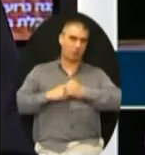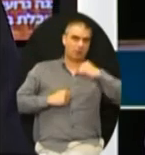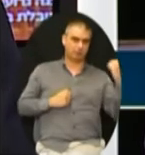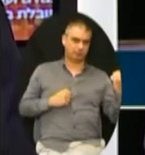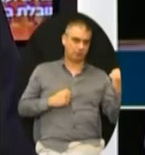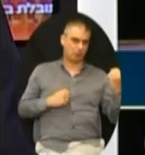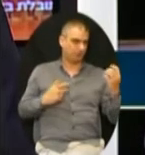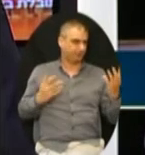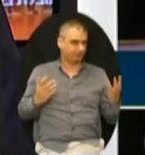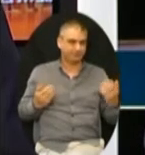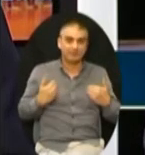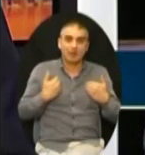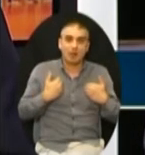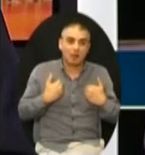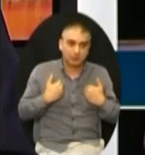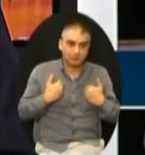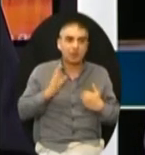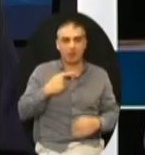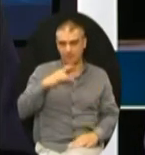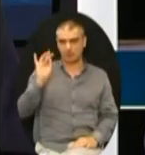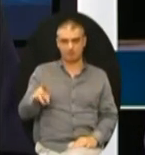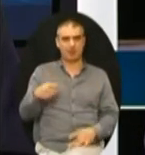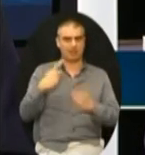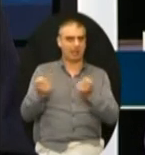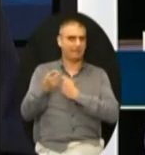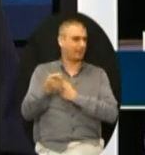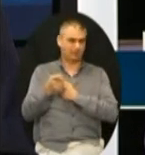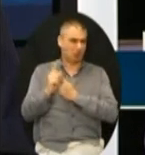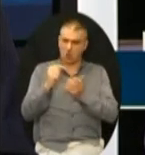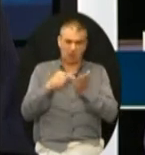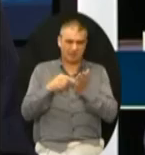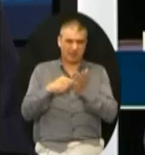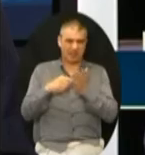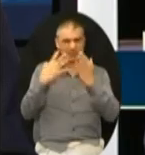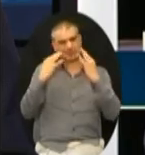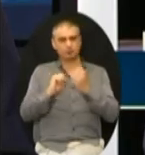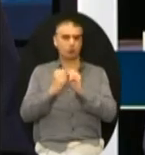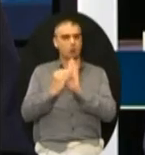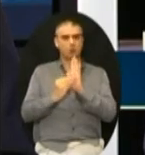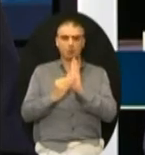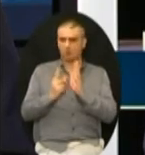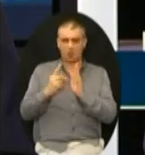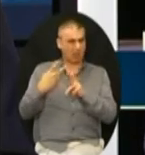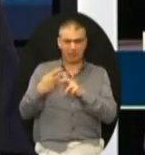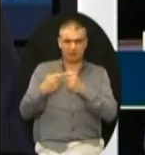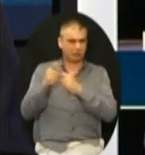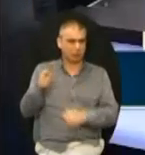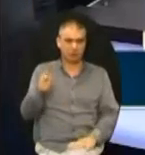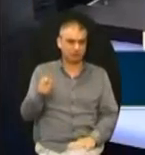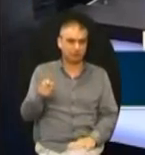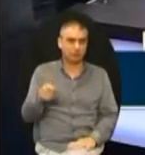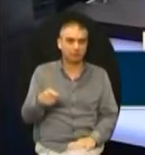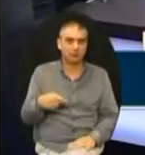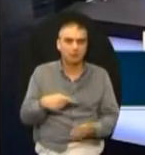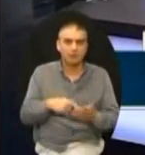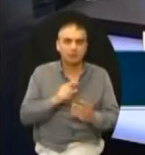משמאל. אני גם מגנה את הקמפיין הזה, ולא מטעמים של נימוס או של פרוטוקול, אלא לא רק בקשר לעניין הזה,